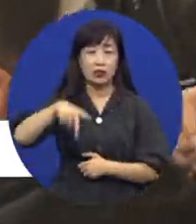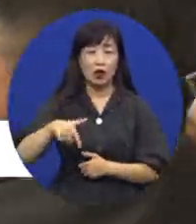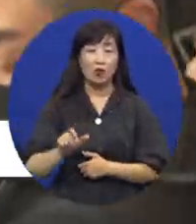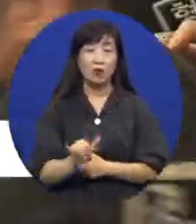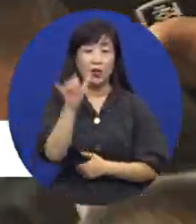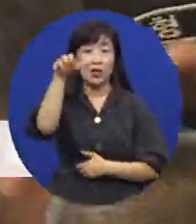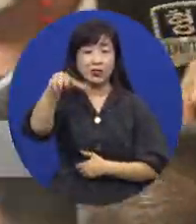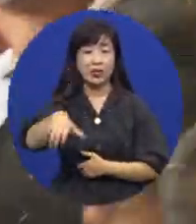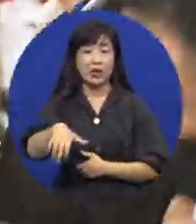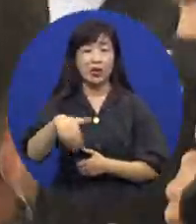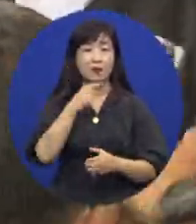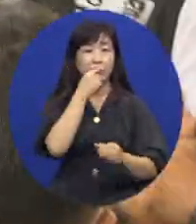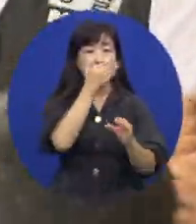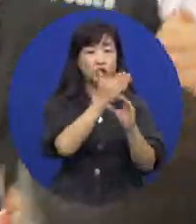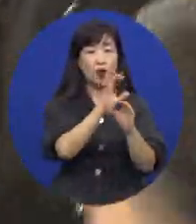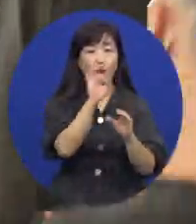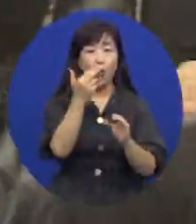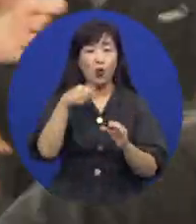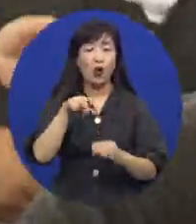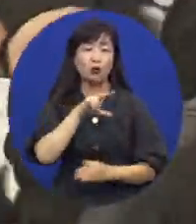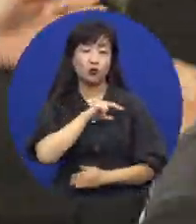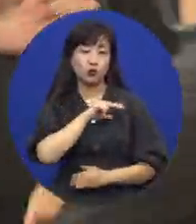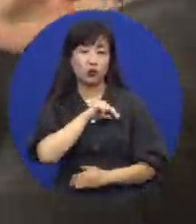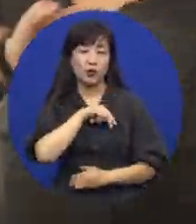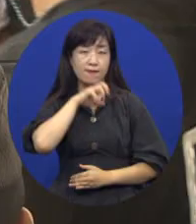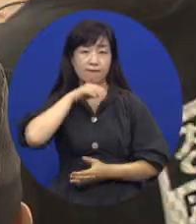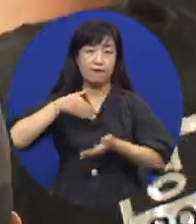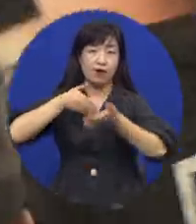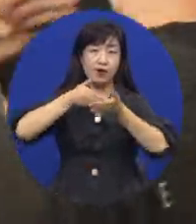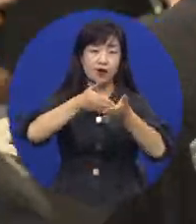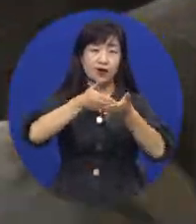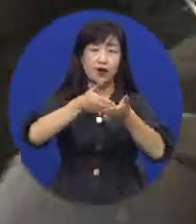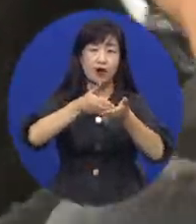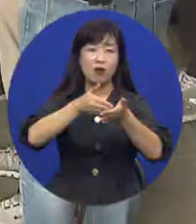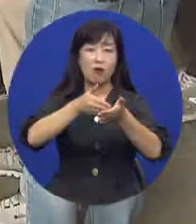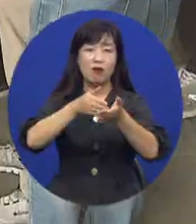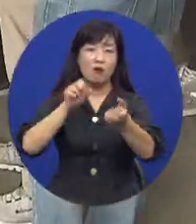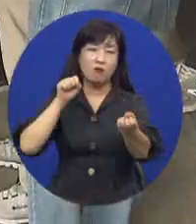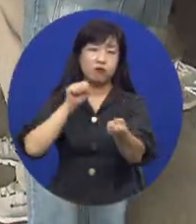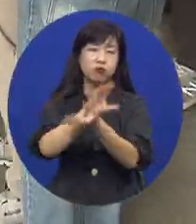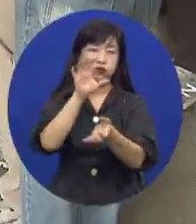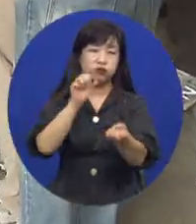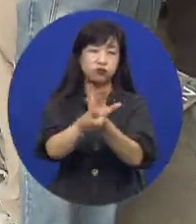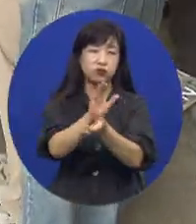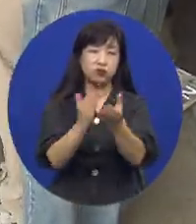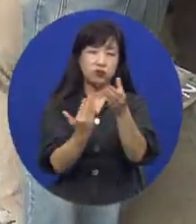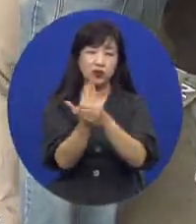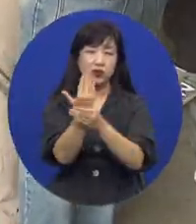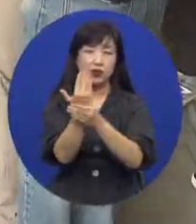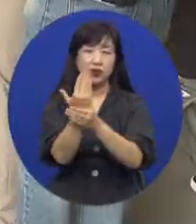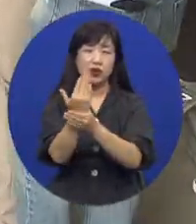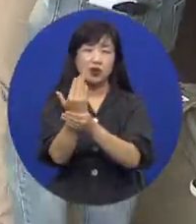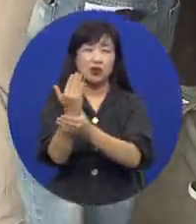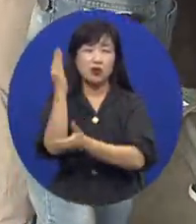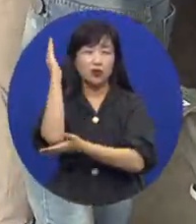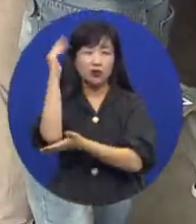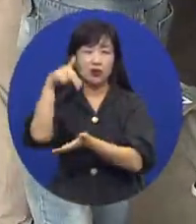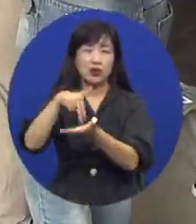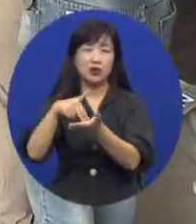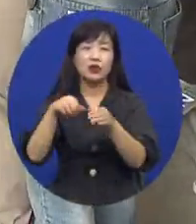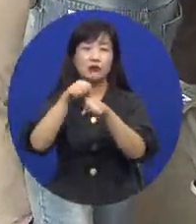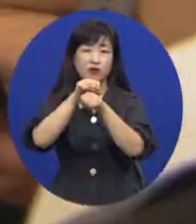제시한 더불어민주당 오영훈 의원에게도 항의하면서 물리적인 충돌을 빚어 기자회견이 무산되기도